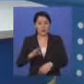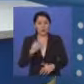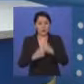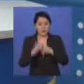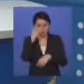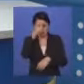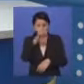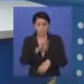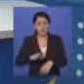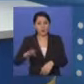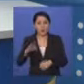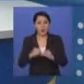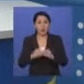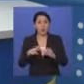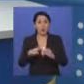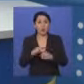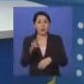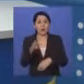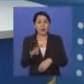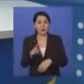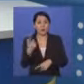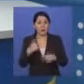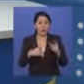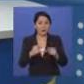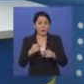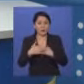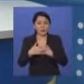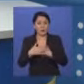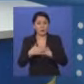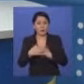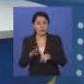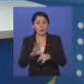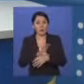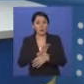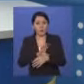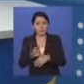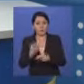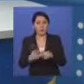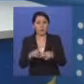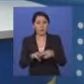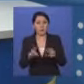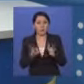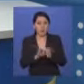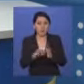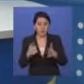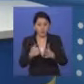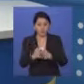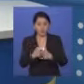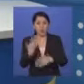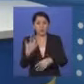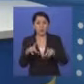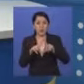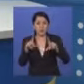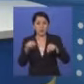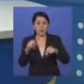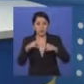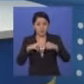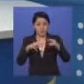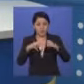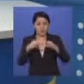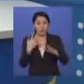Жыл сайын облыс 15 шақты жаңа сүт фермасын іске қосып, шикізат көлемін ұлғайтпақ. Осы мақсатта жыл соңына дейін 5 кешеннің